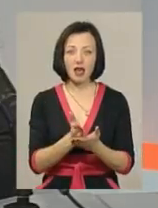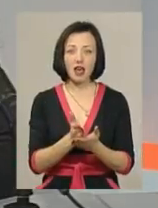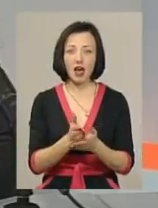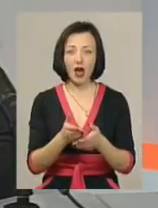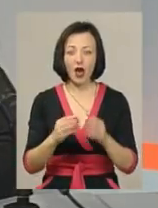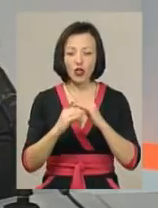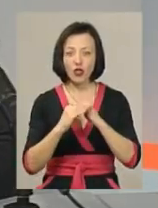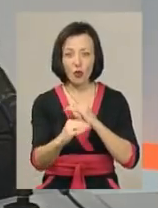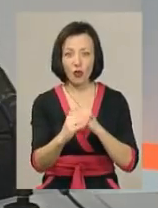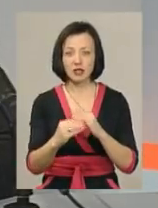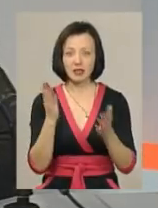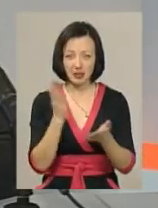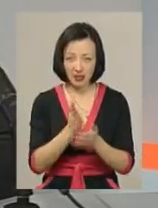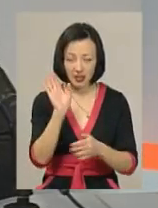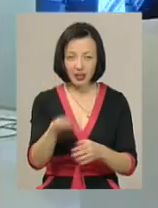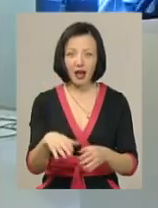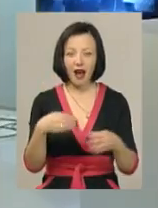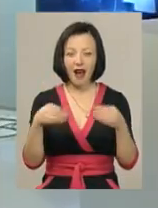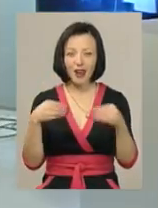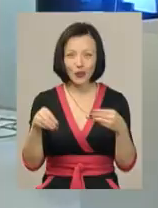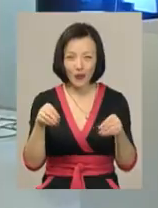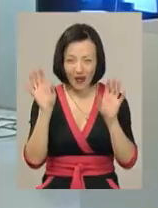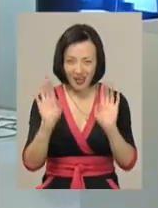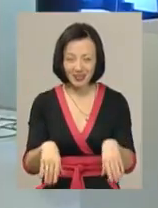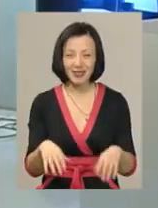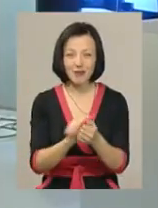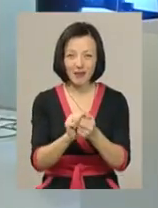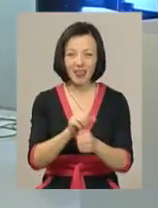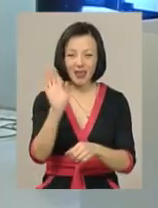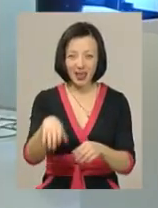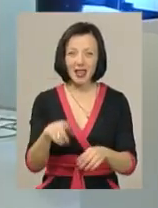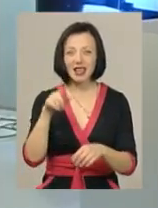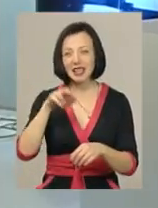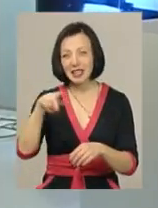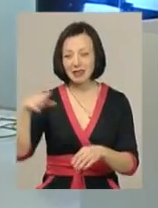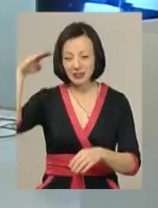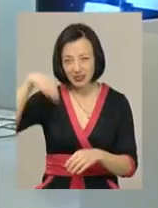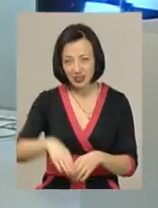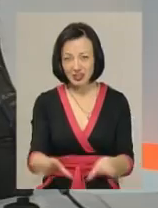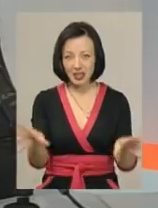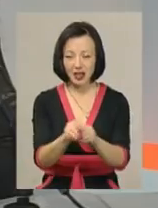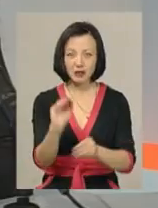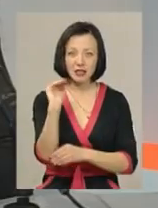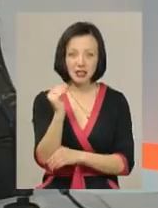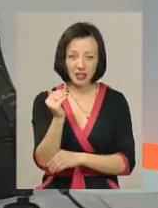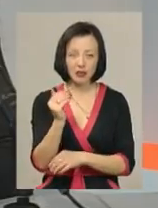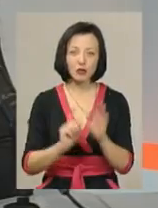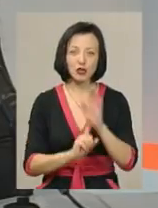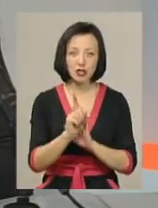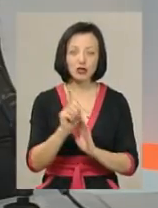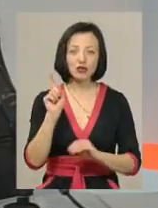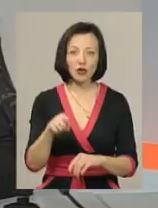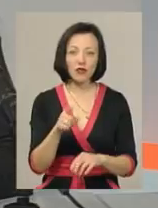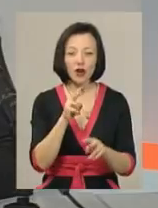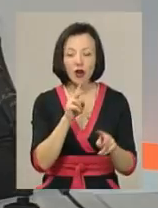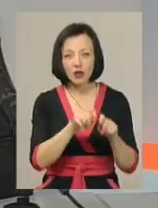доска беріть доску є картонка беріть картонку Йдіть в дендропарк сідайте своєї дитиною Почніть з того що